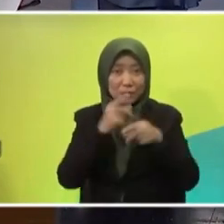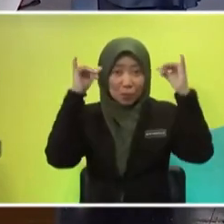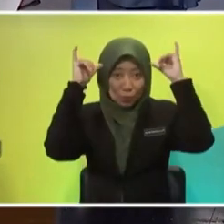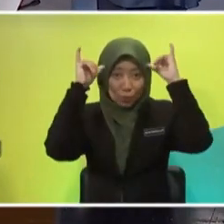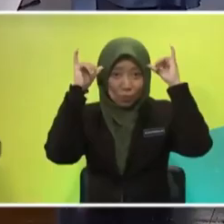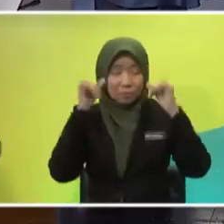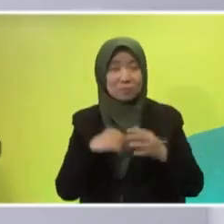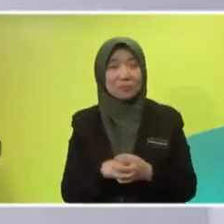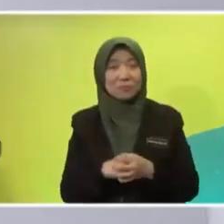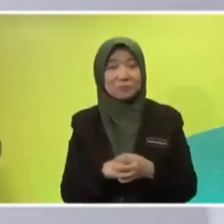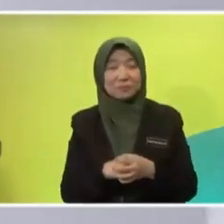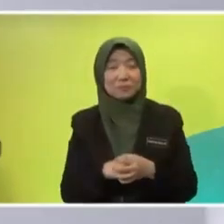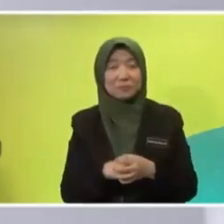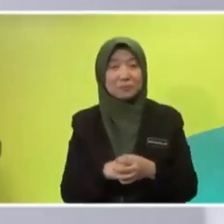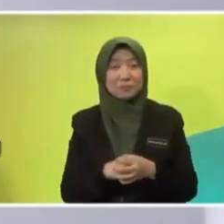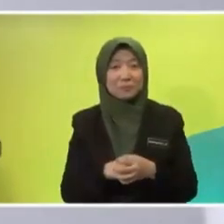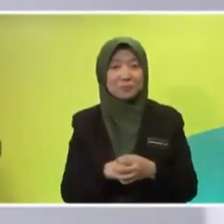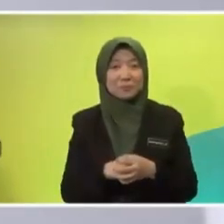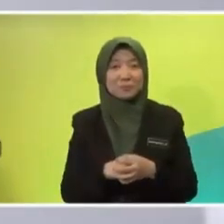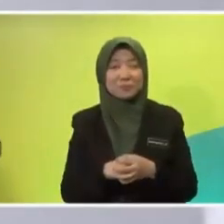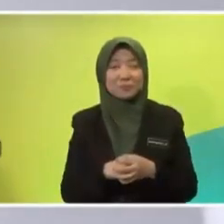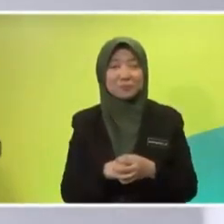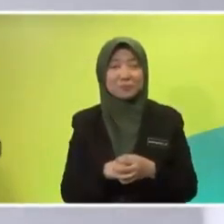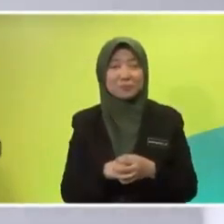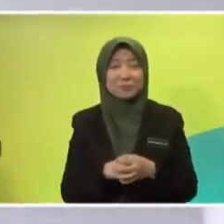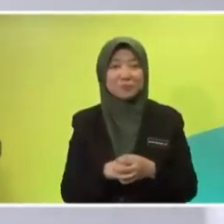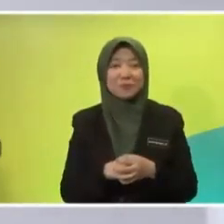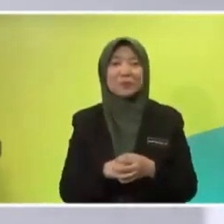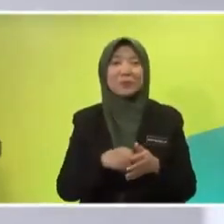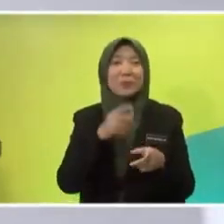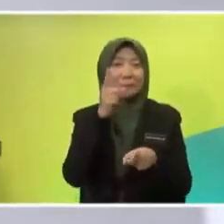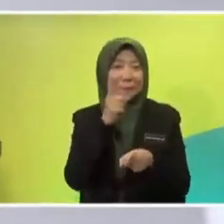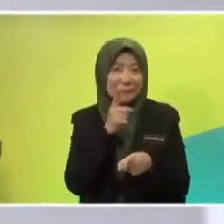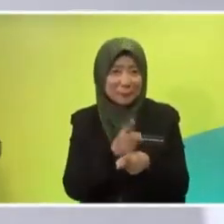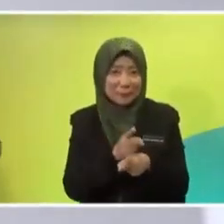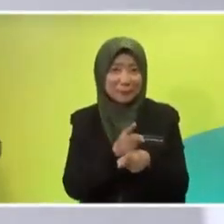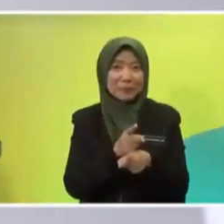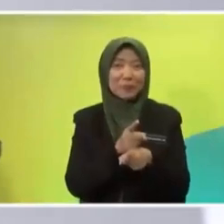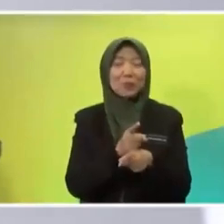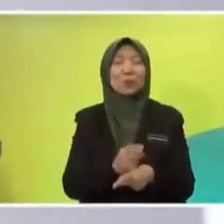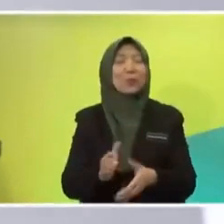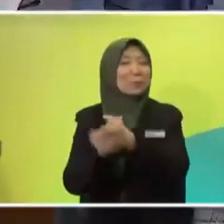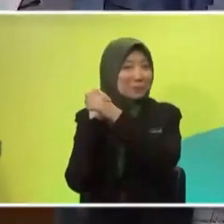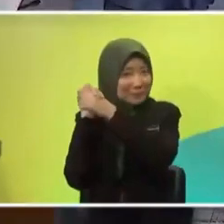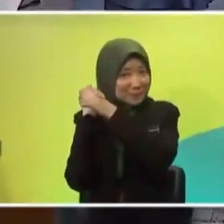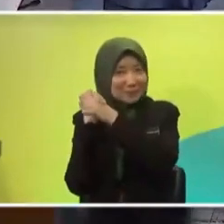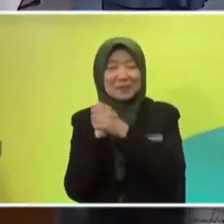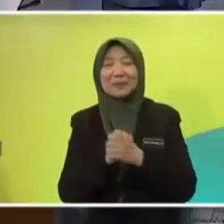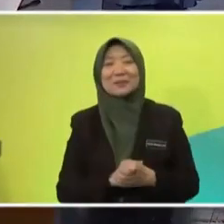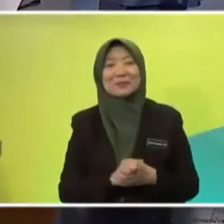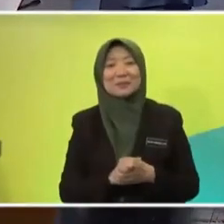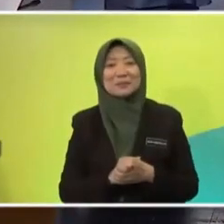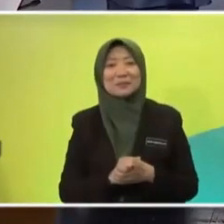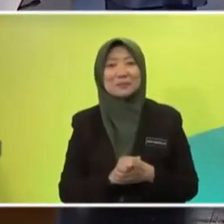jawapannya lembu? Cikgu dengarlah. Ya, betul. Tepat sekali. Tahniah, Kak Rina.